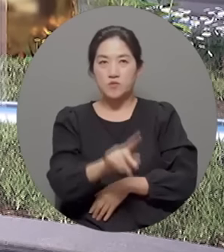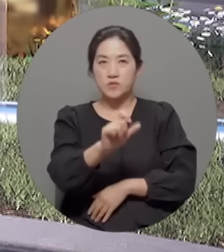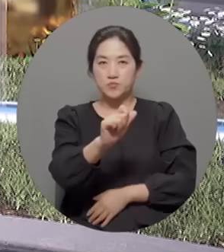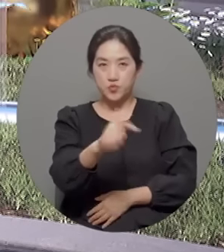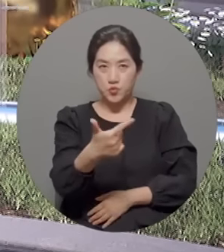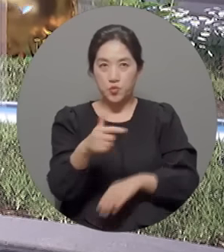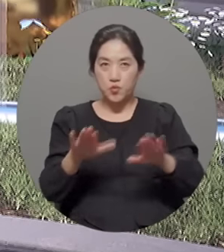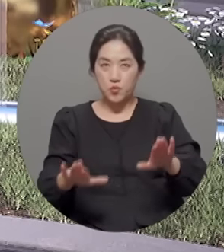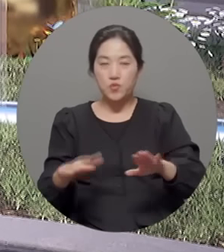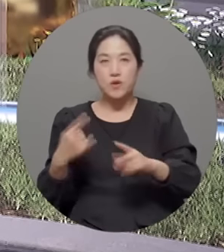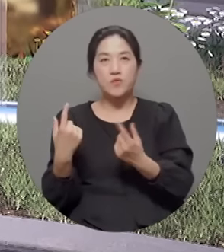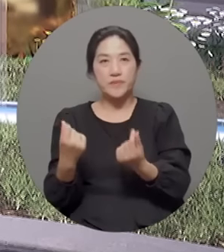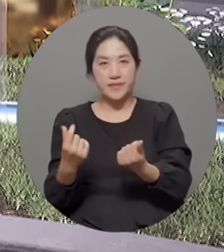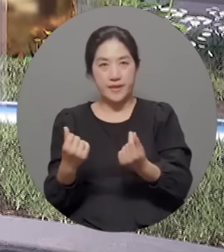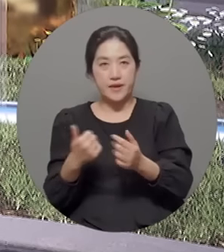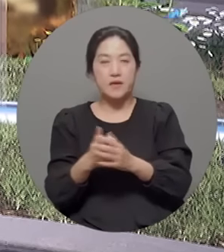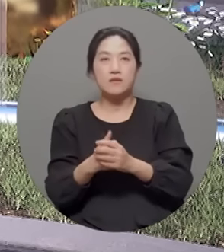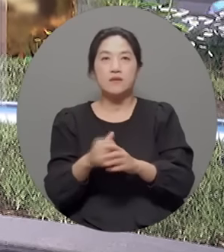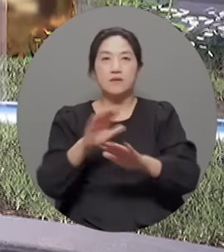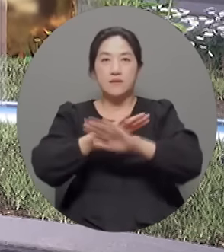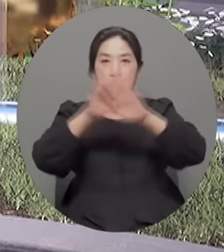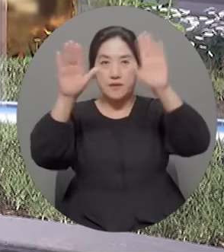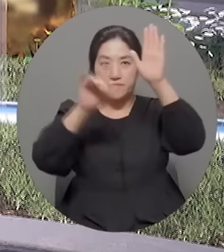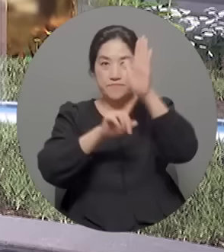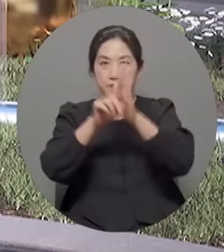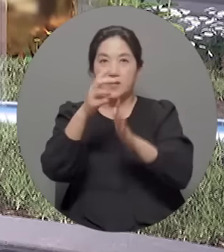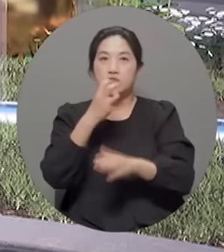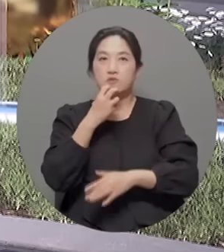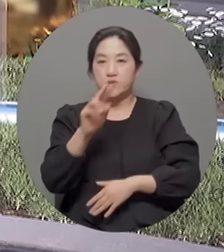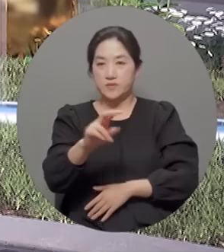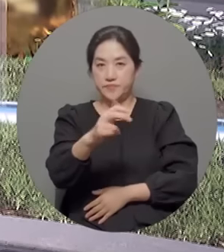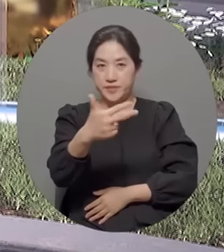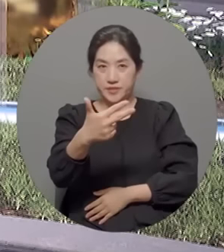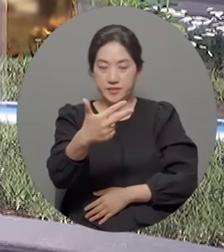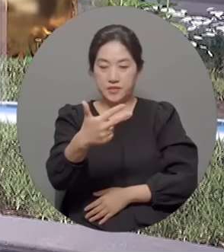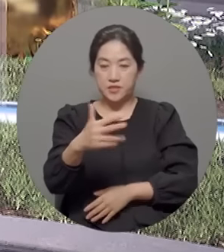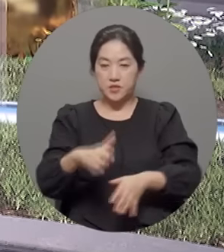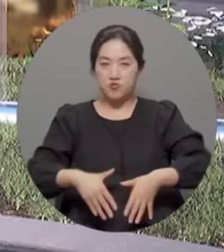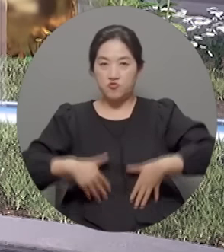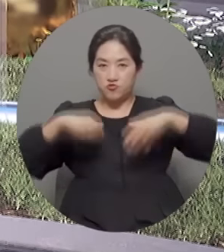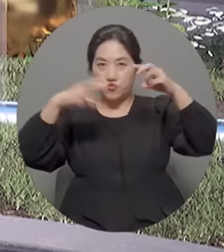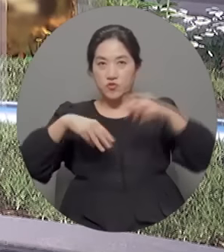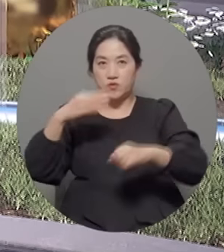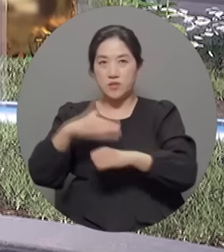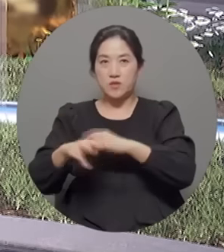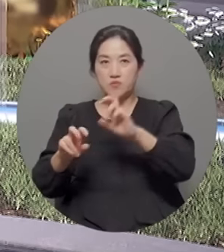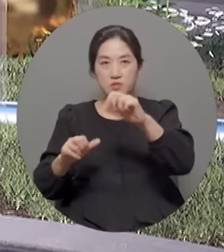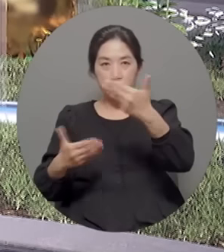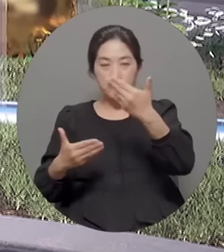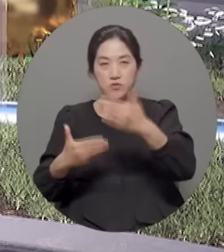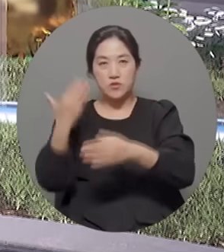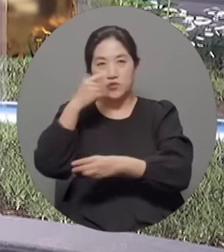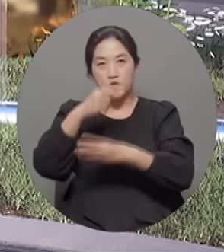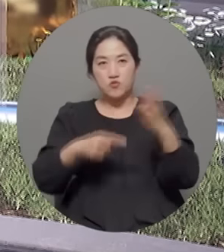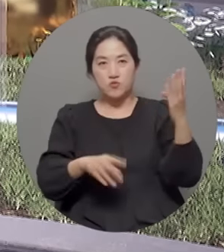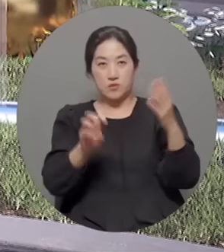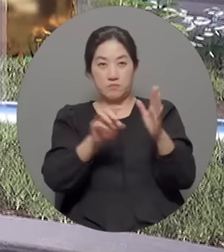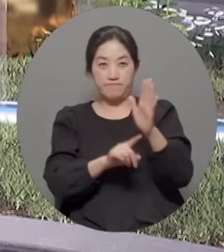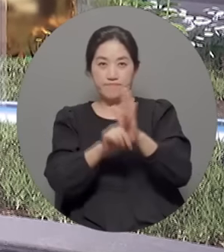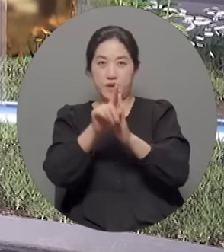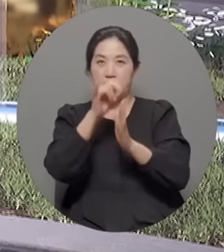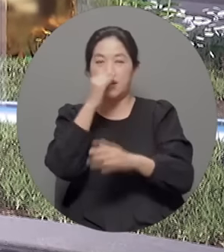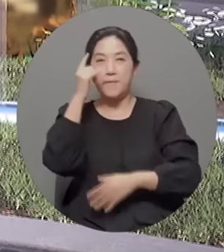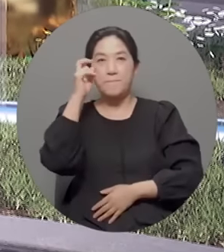16도로 오늘과 비슷하겠고요. 낮 최고 기온은 서울이 27도, 춘천과 대구 29도, 청주 30도까지